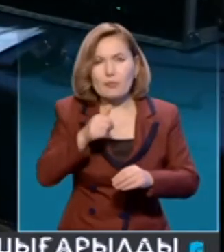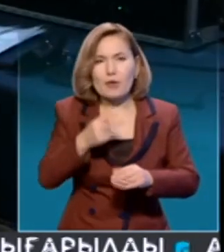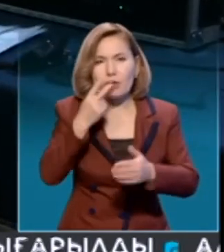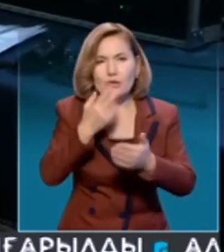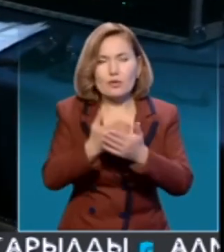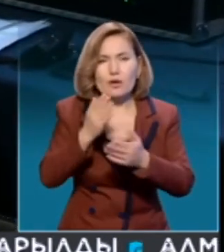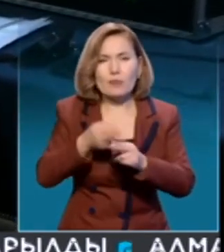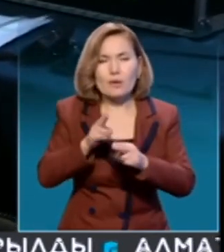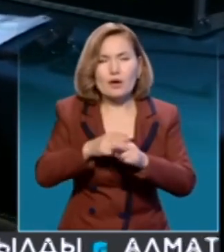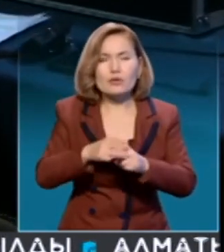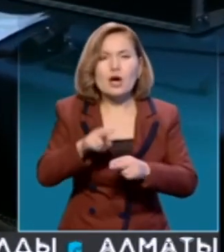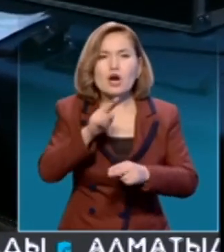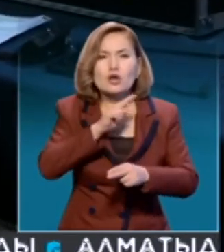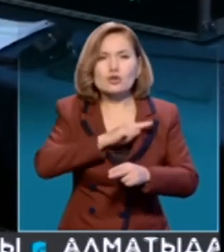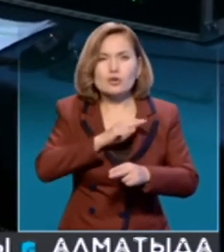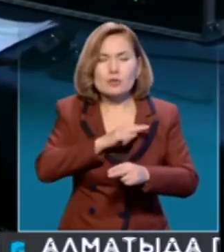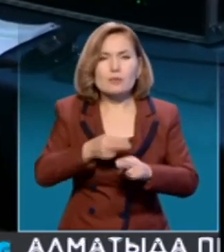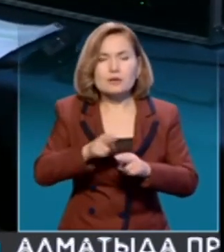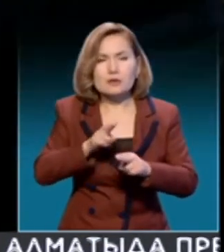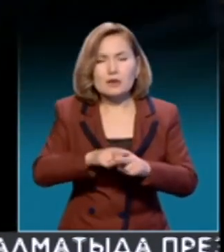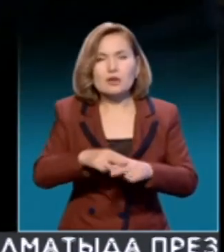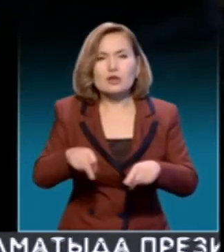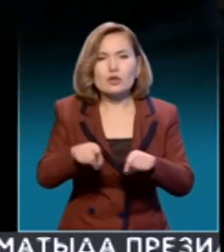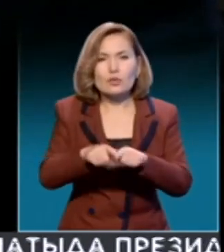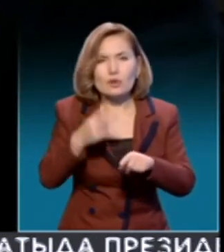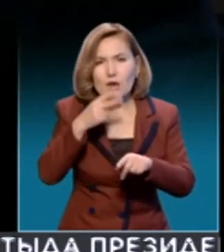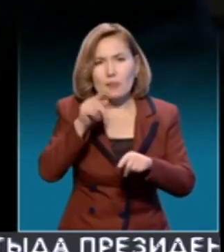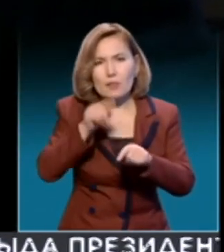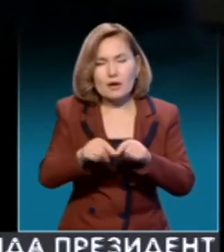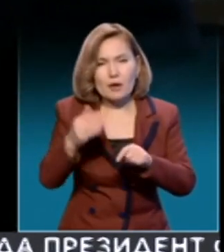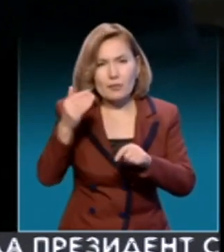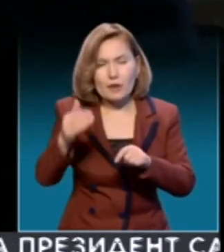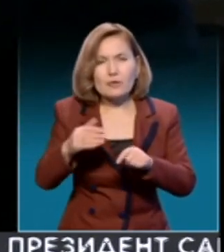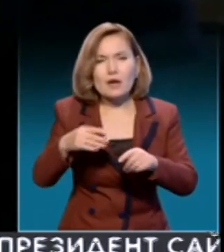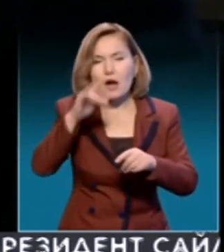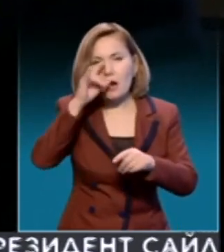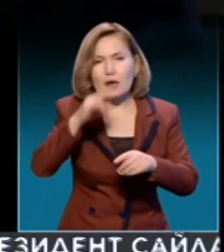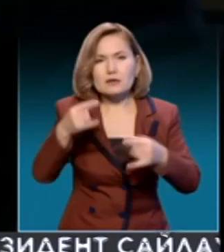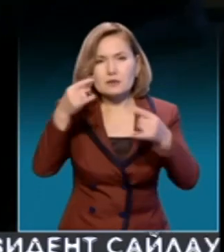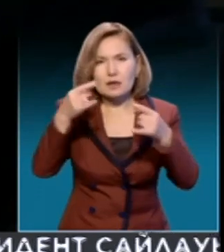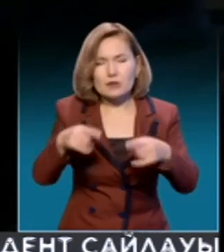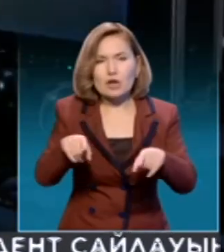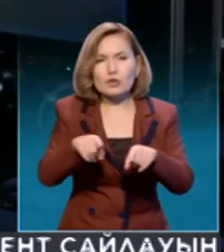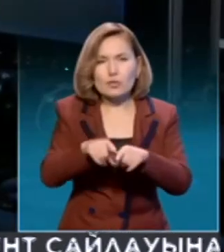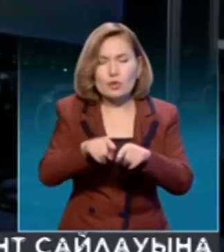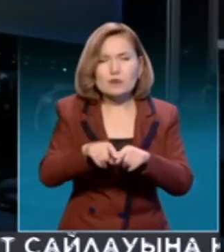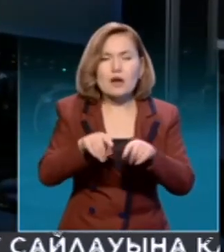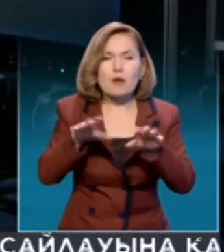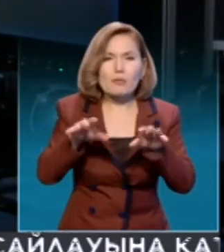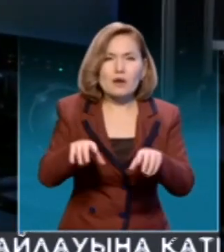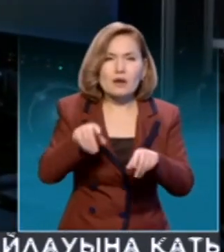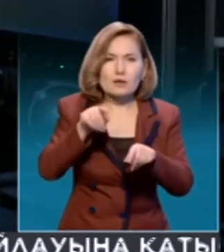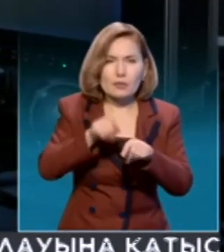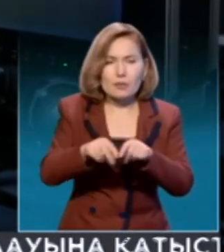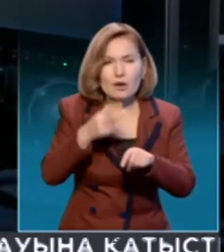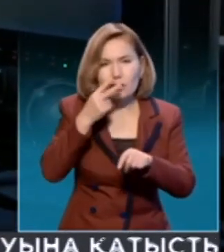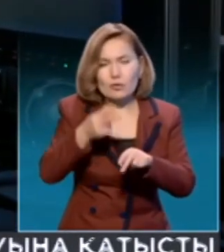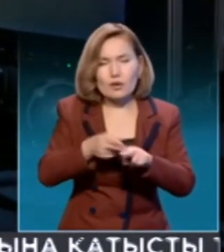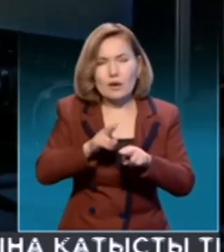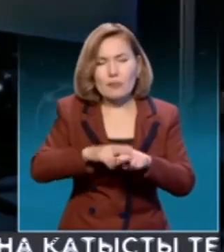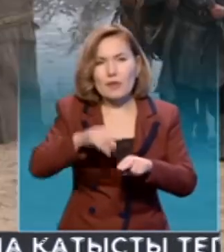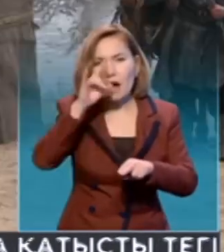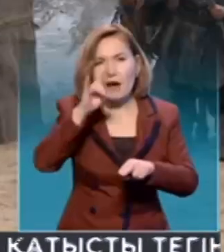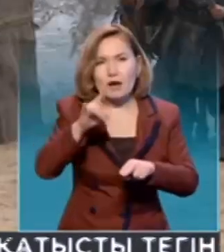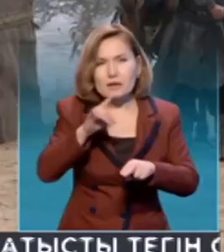Түсіру тобының жұмысымен танысқан Қазақстан телерадио корпорациясының басқарма төрайымы Ләззат Таңсыбай шығармашылық топқа телехикаяның сапалы